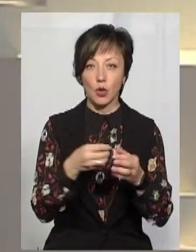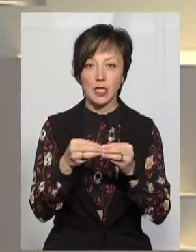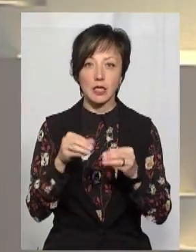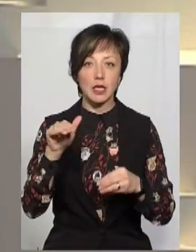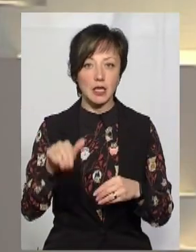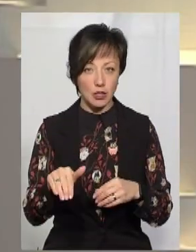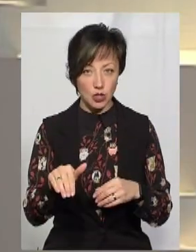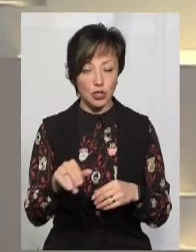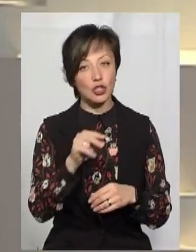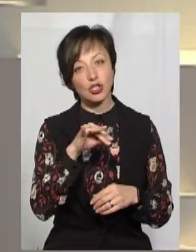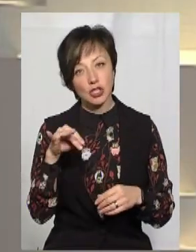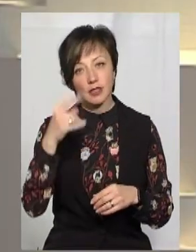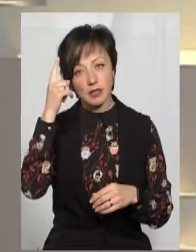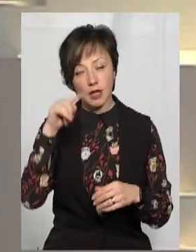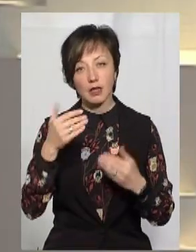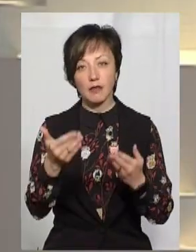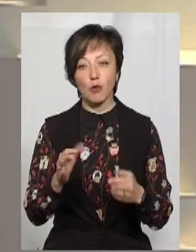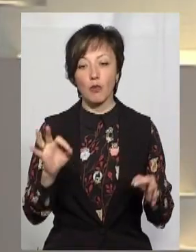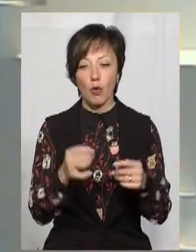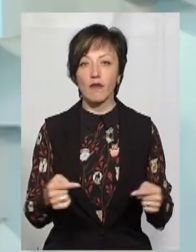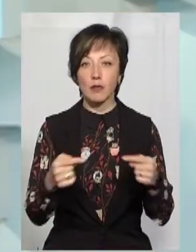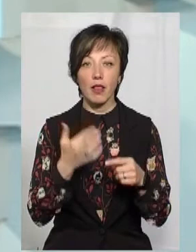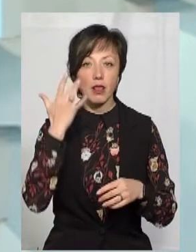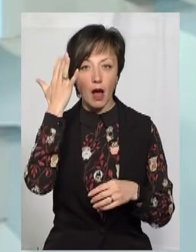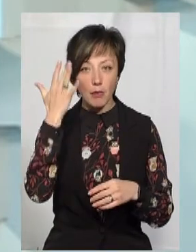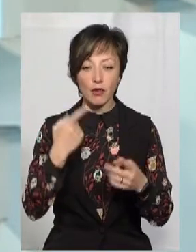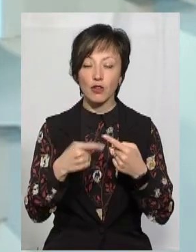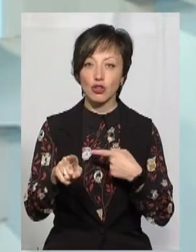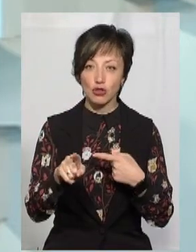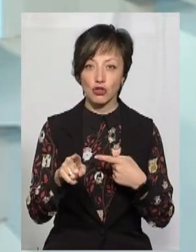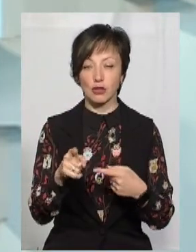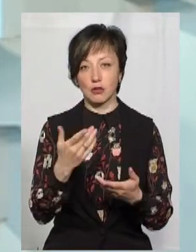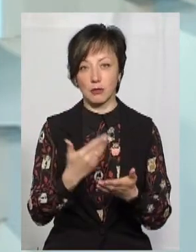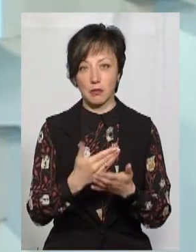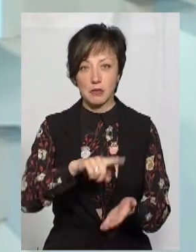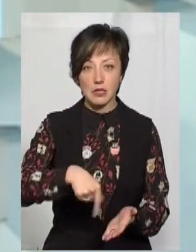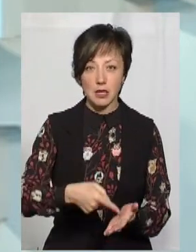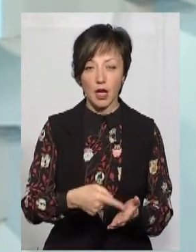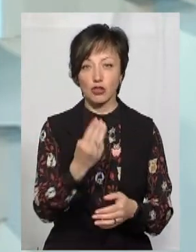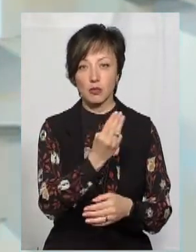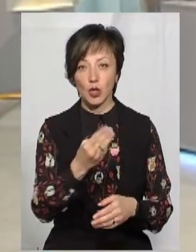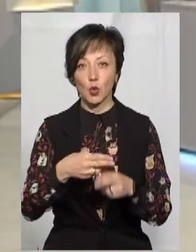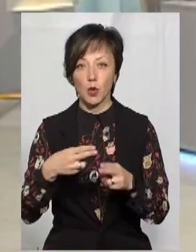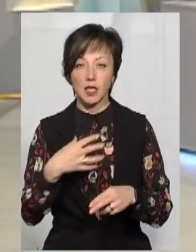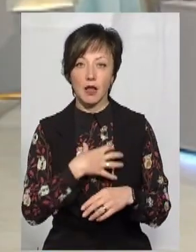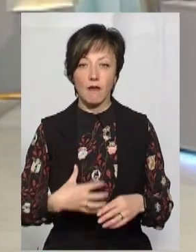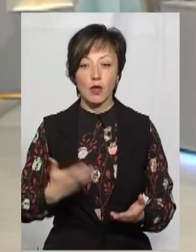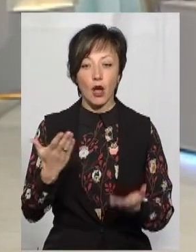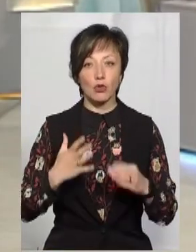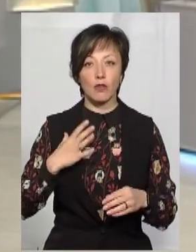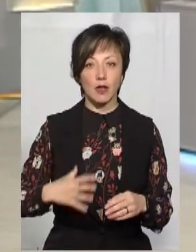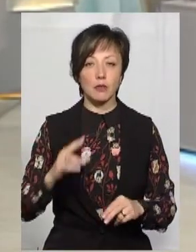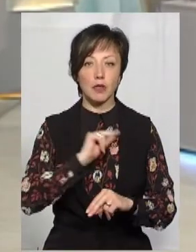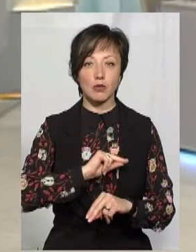10 тисяч. Чи відомо вам про відповідні наміри, от, можливо, у тій же Шепетівці, а також Дунаївцях, Славуті, якщо їм